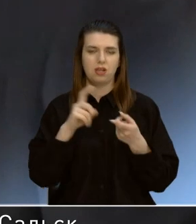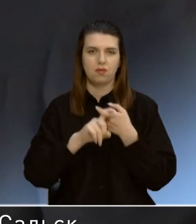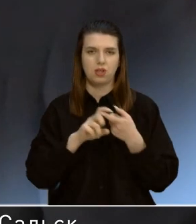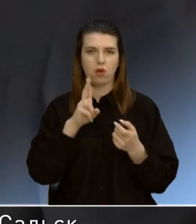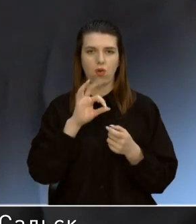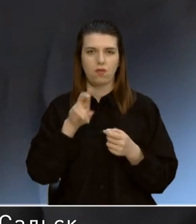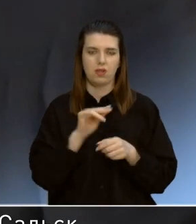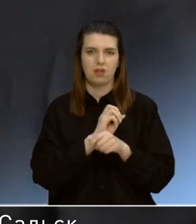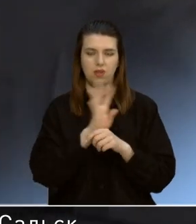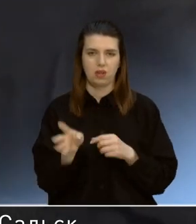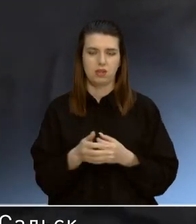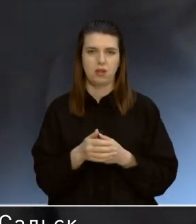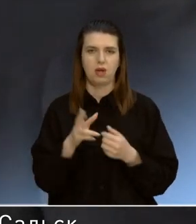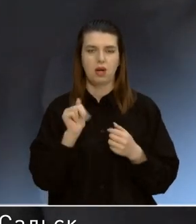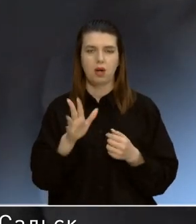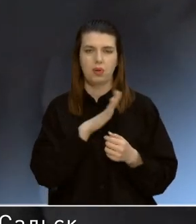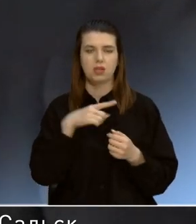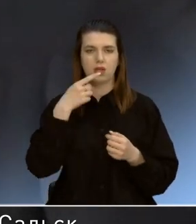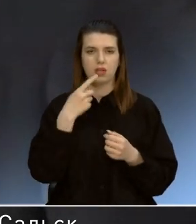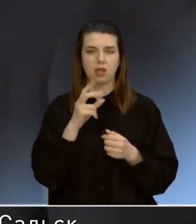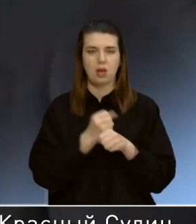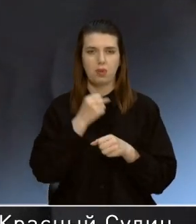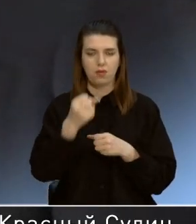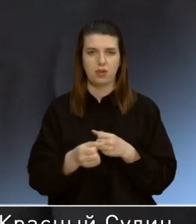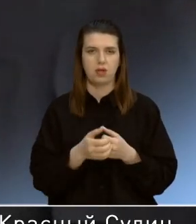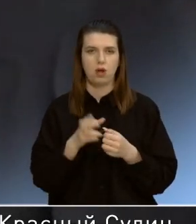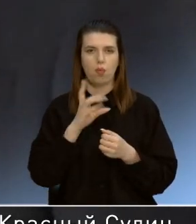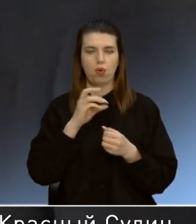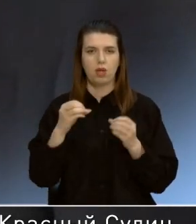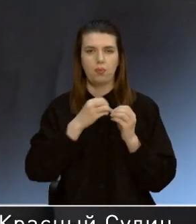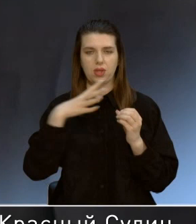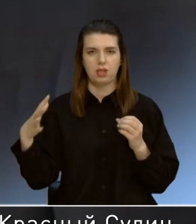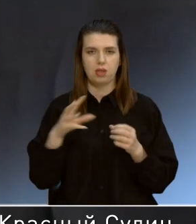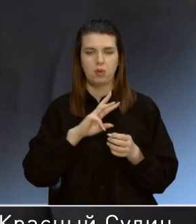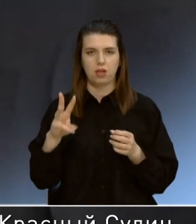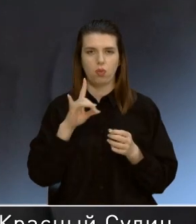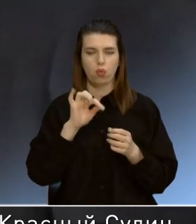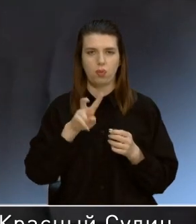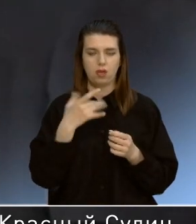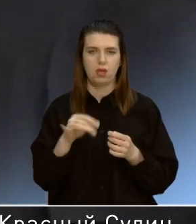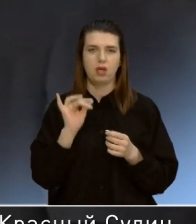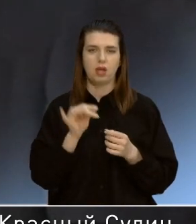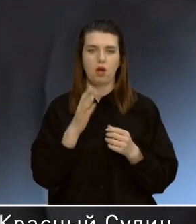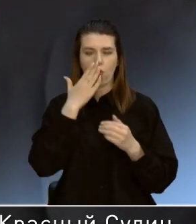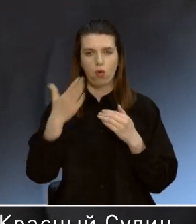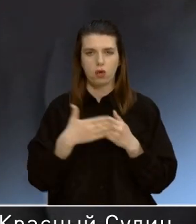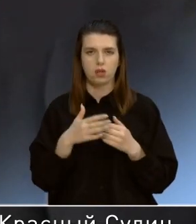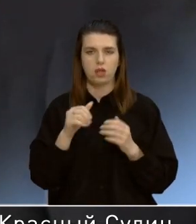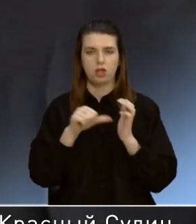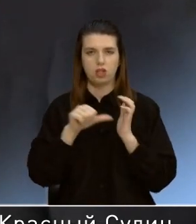связанных с COVID-19, как уже было сказано, направлено более 15 миллиардов рублей или